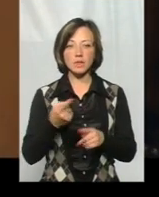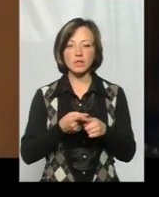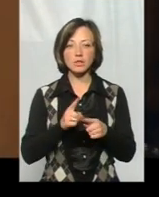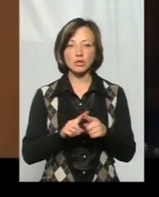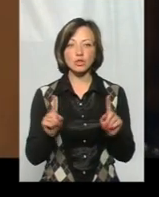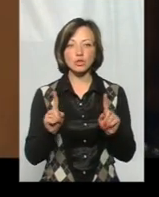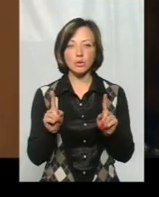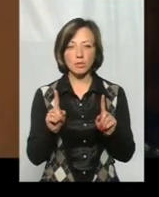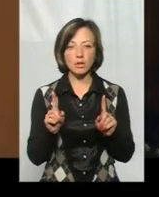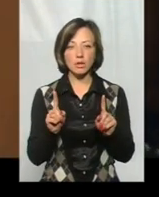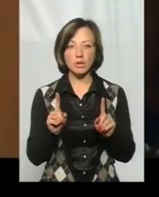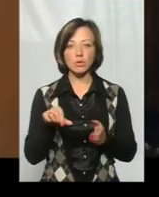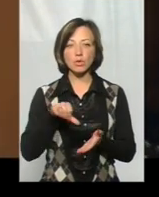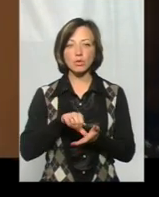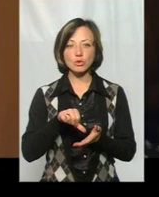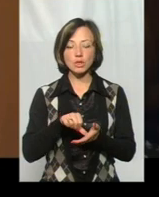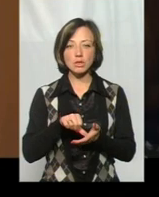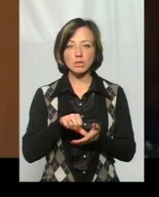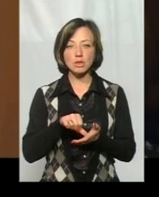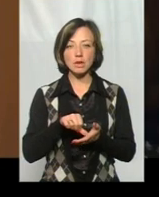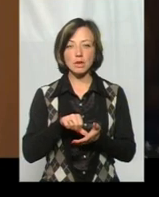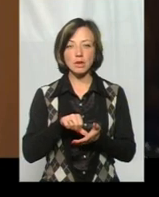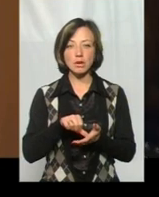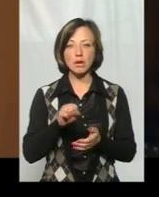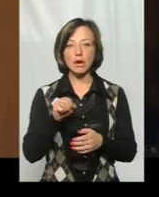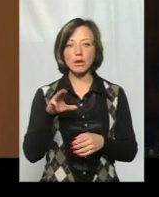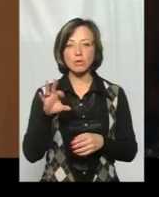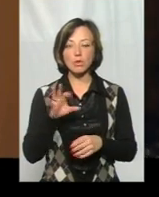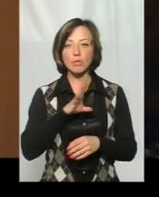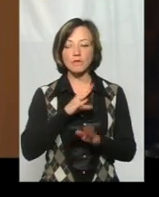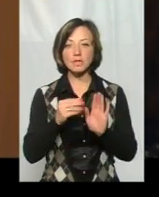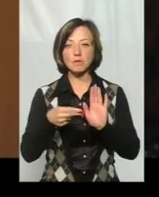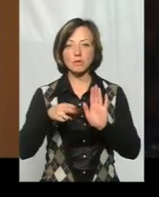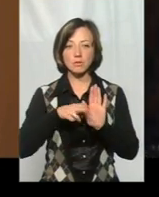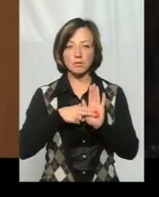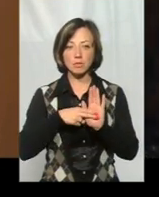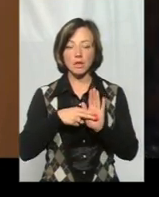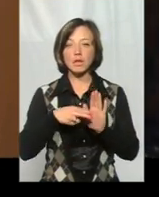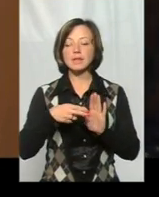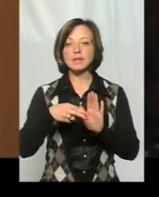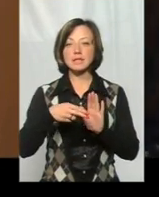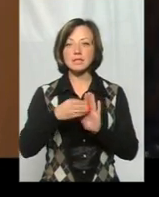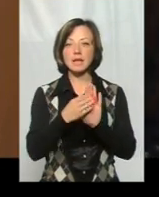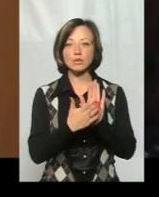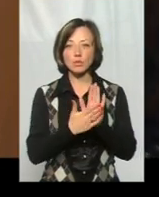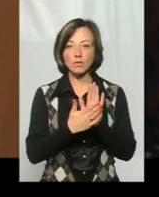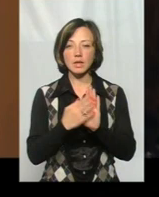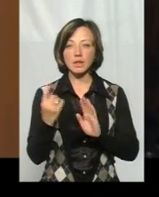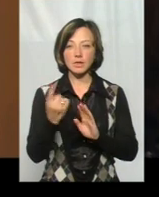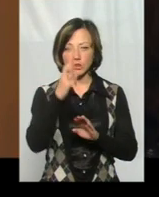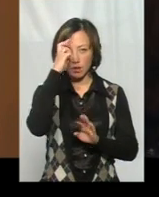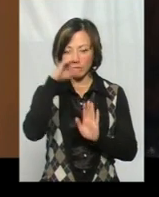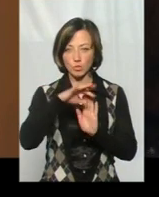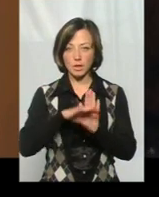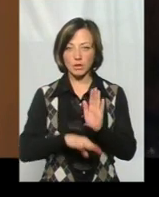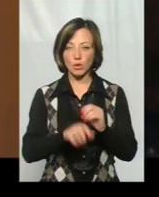щоб учасник АТО був зареєстрований в єдиному державному реєстрі